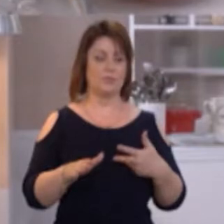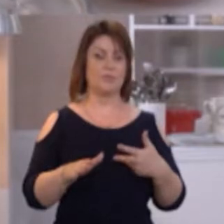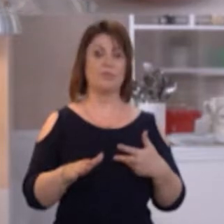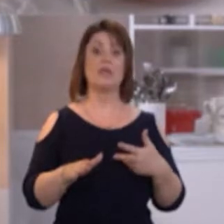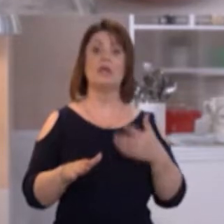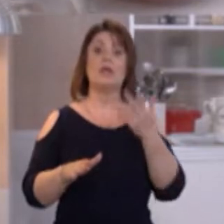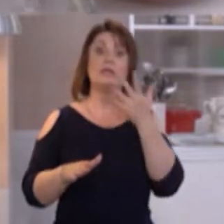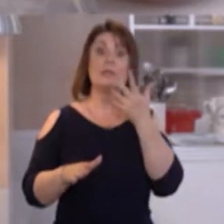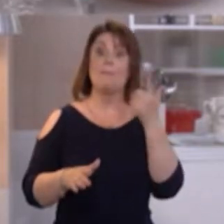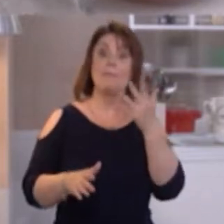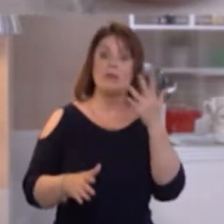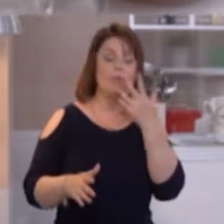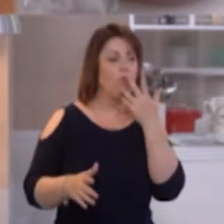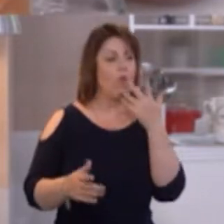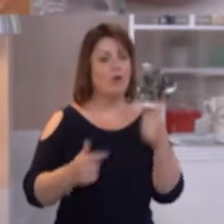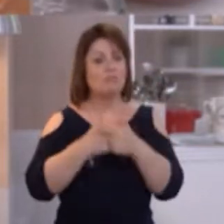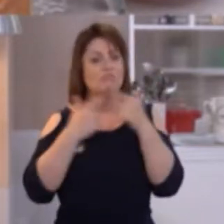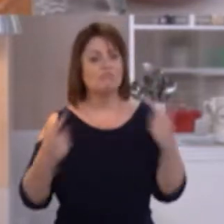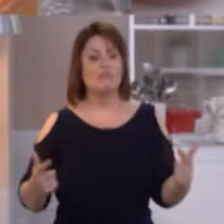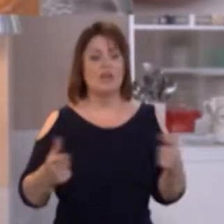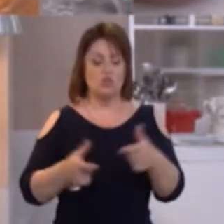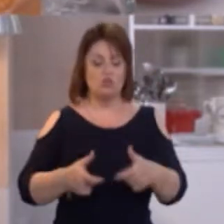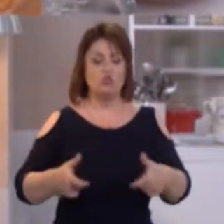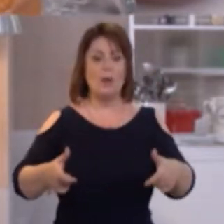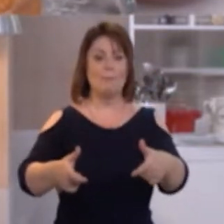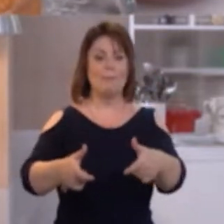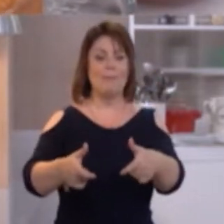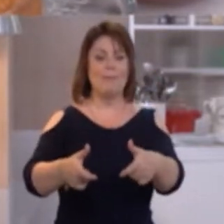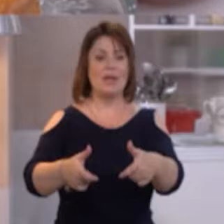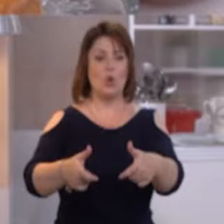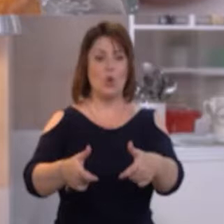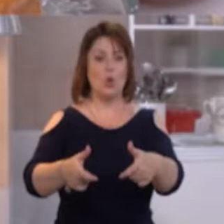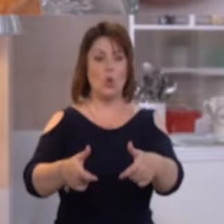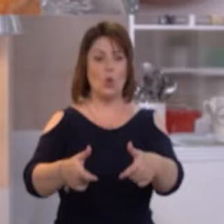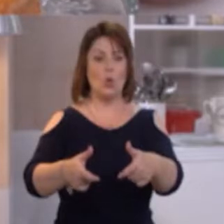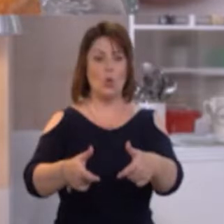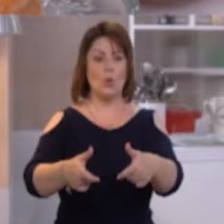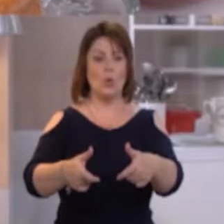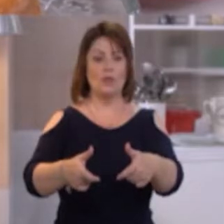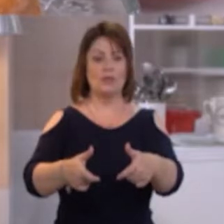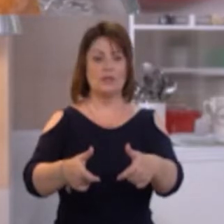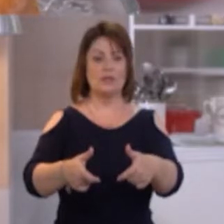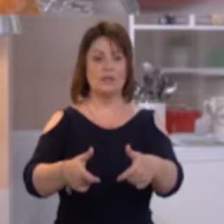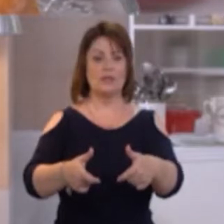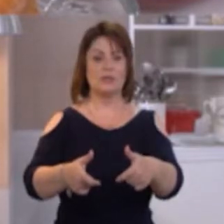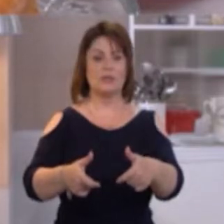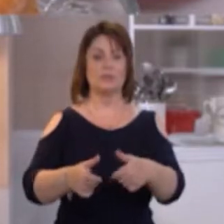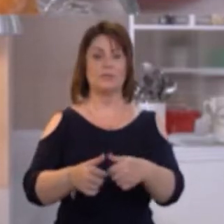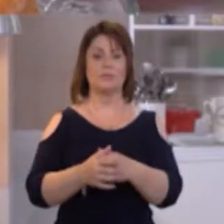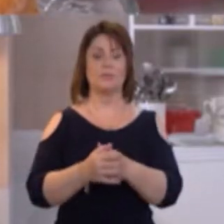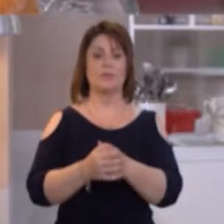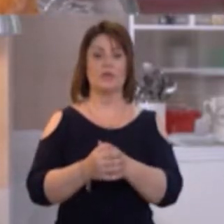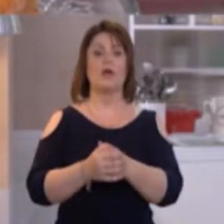vogliamo anche poi strafare con questo, diciamo, ciambellone che togliamo, possiamo andare a fare delle mollichine.